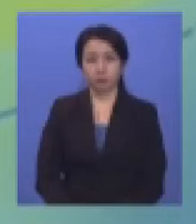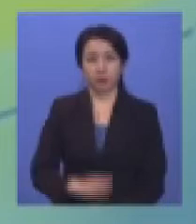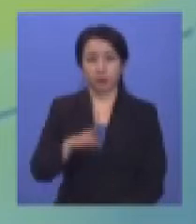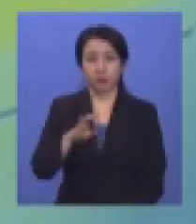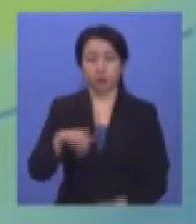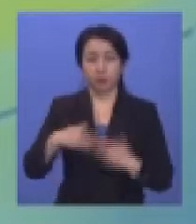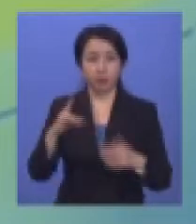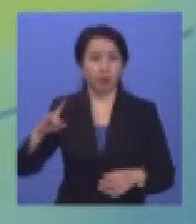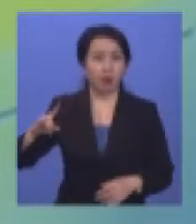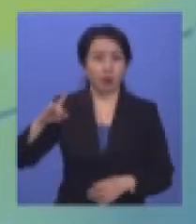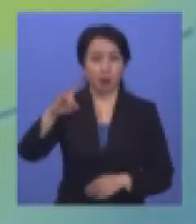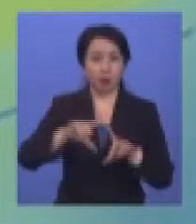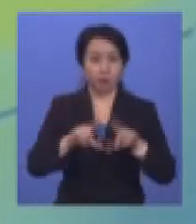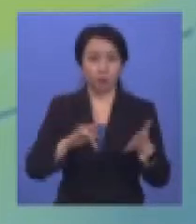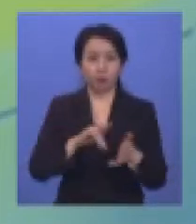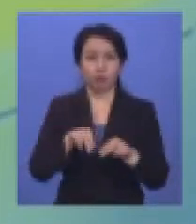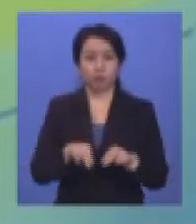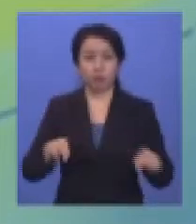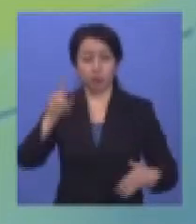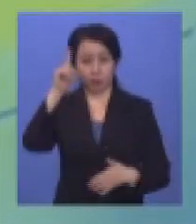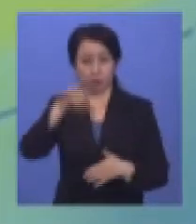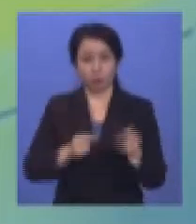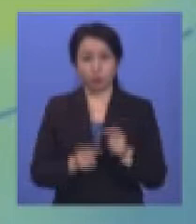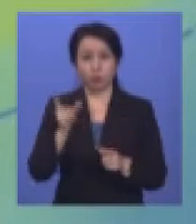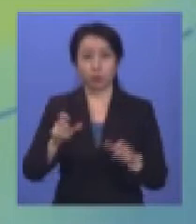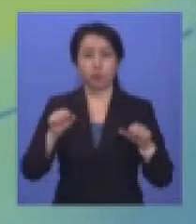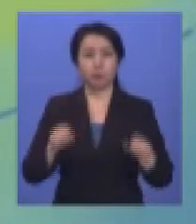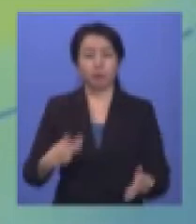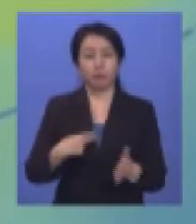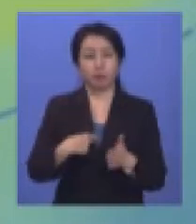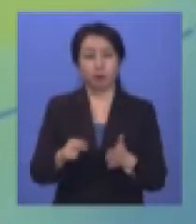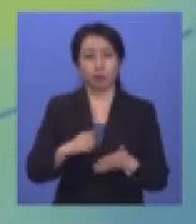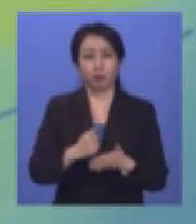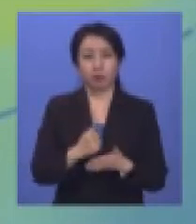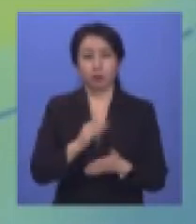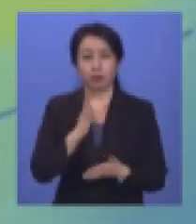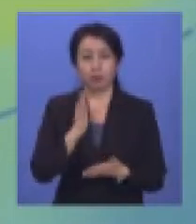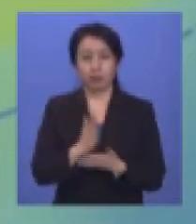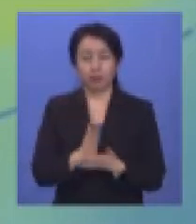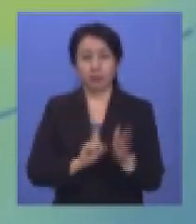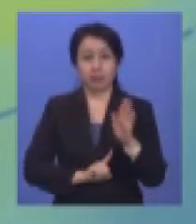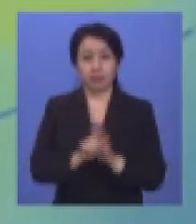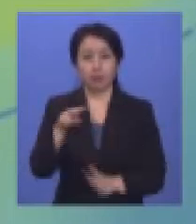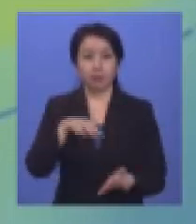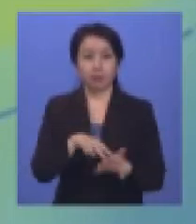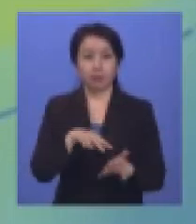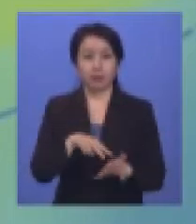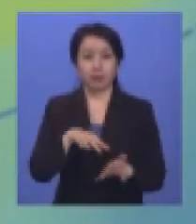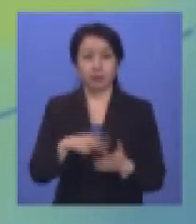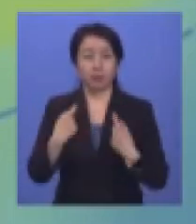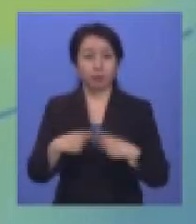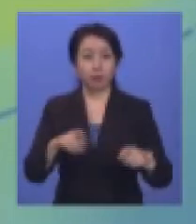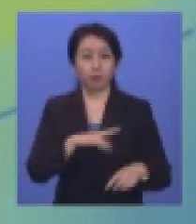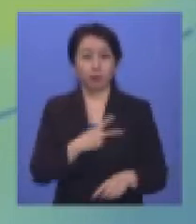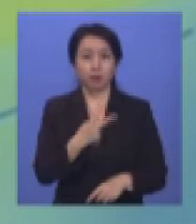Тендер по передаче аэропорта города Петропавловска в доверительное управление с правом выкупа признан состоявшимся. Стартовая цена, как и цена